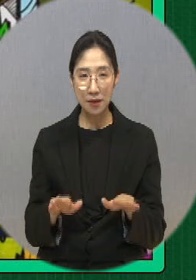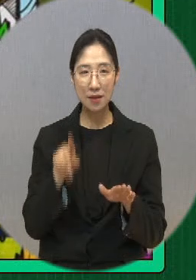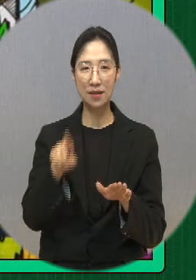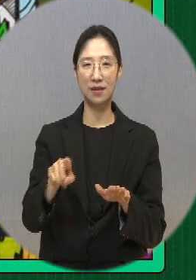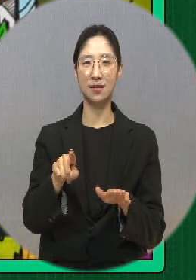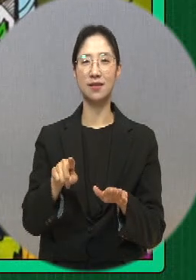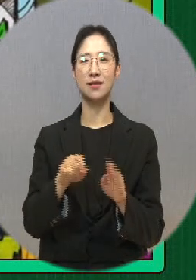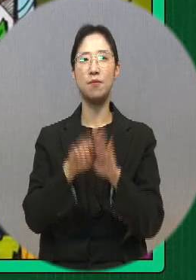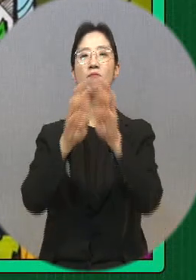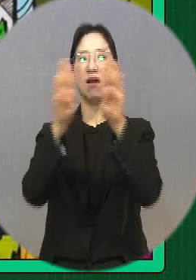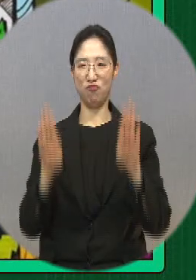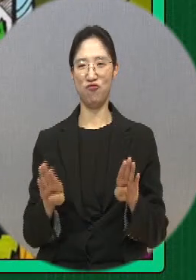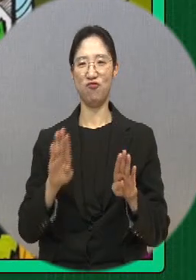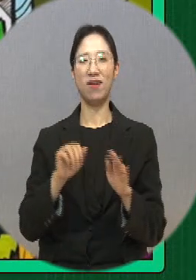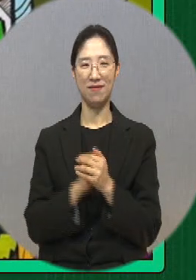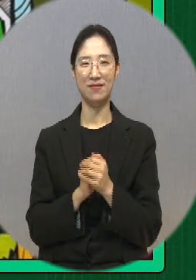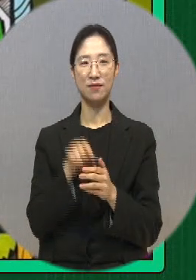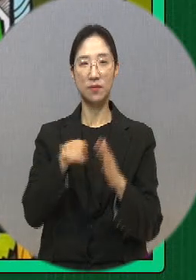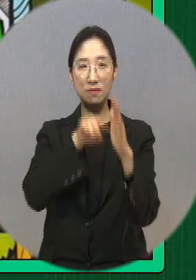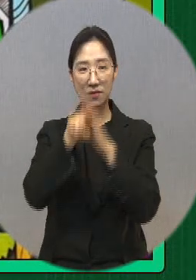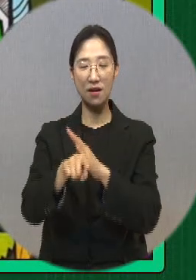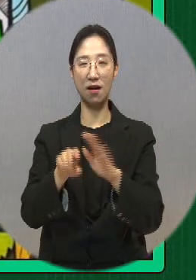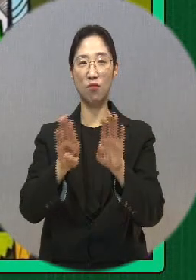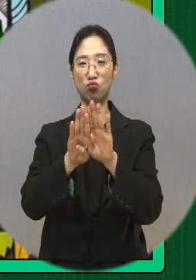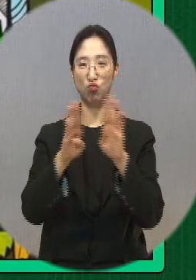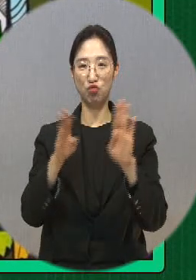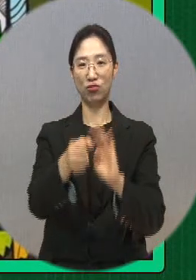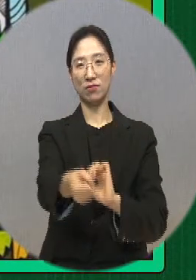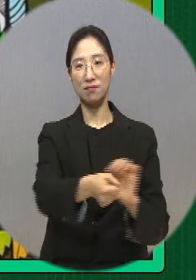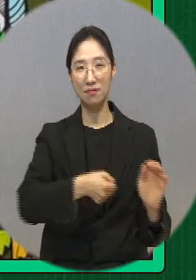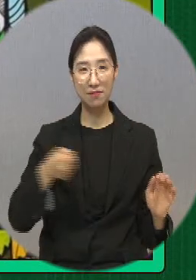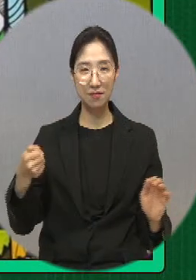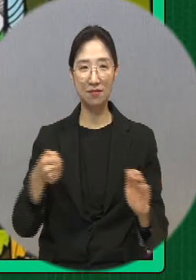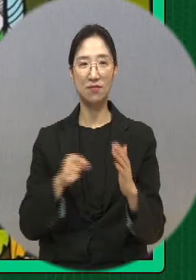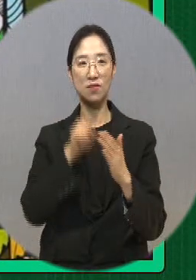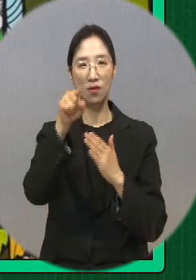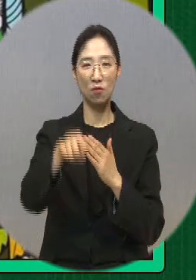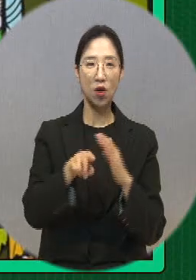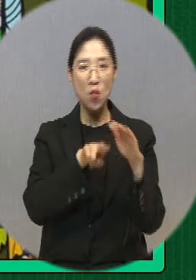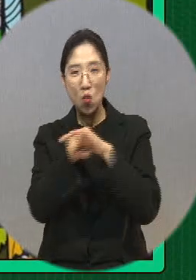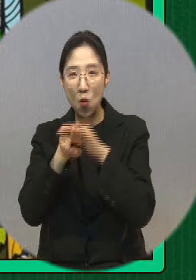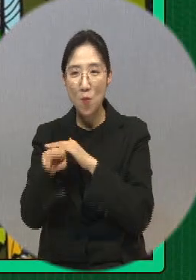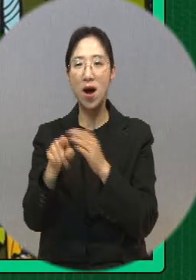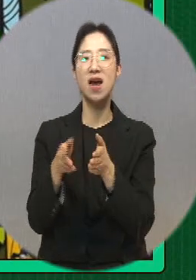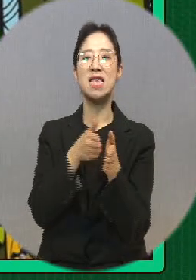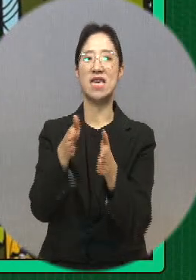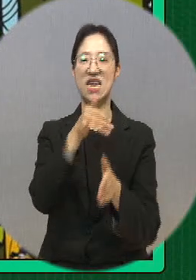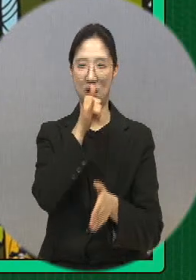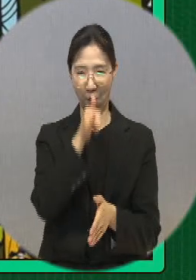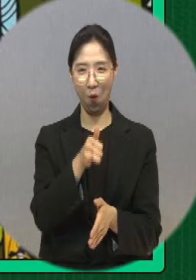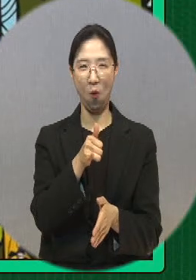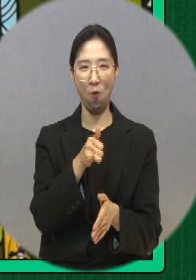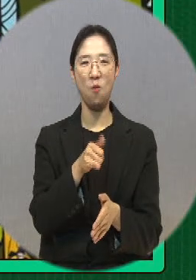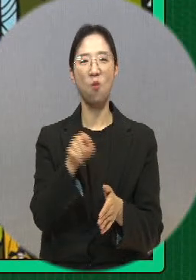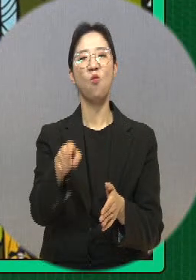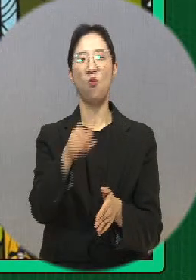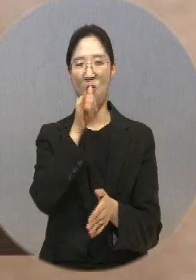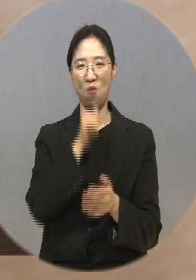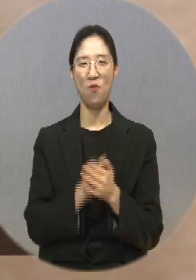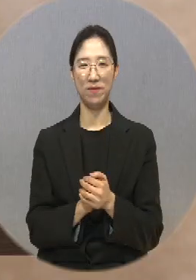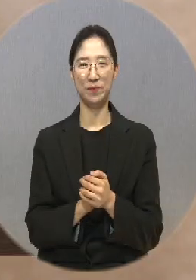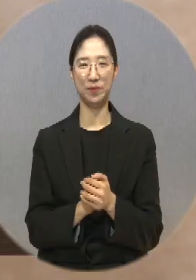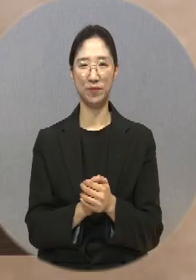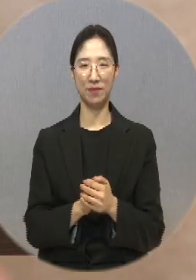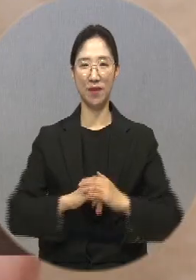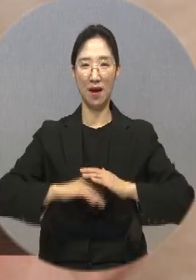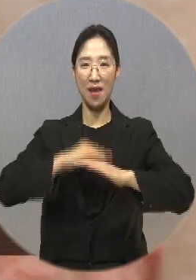되어 있는데 거기 가면 문을 이렇게 이제 열면은 뒤에 뭐 이렇게 도망갈 수 있는 길이 있다거나 그런 공간이 있어요.